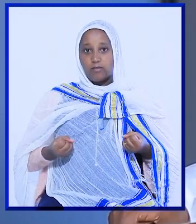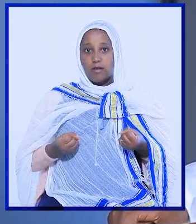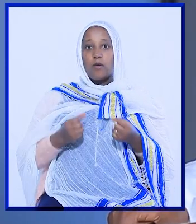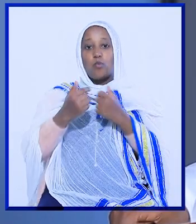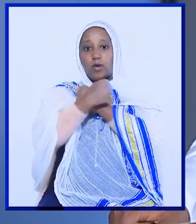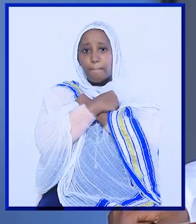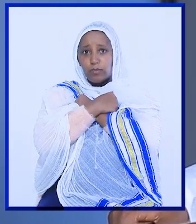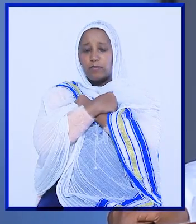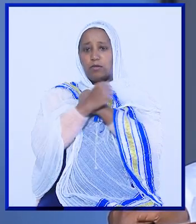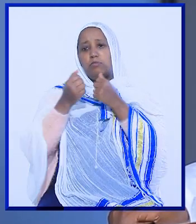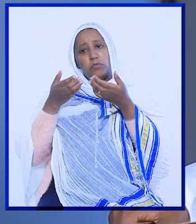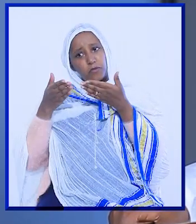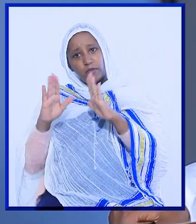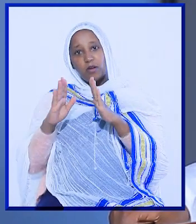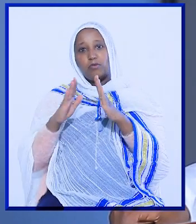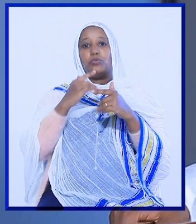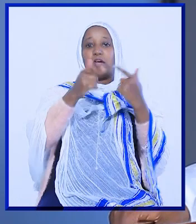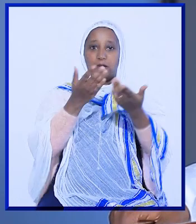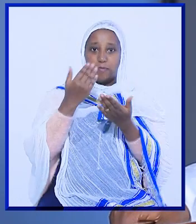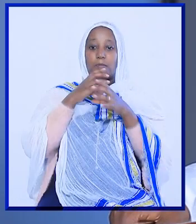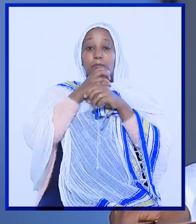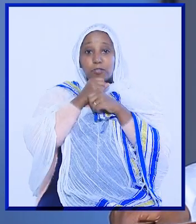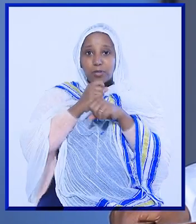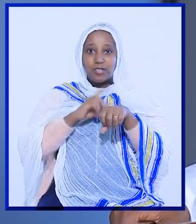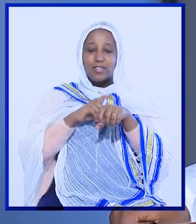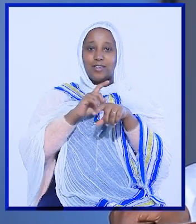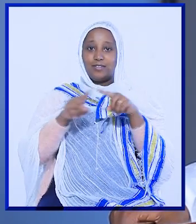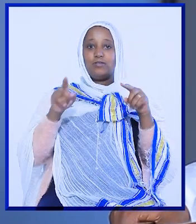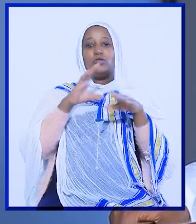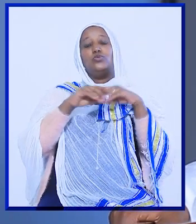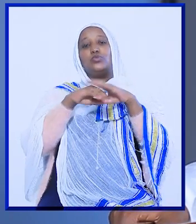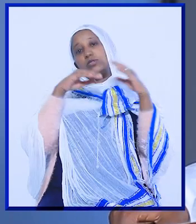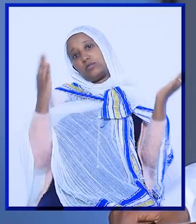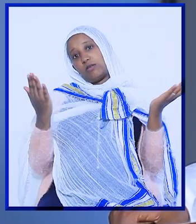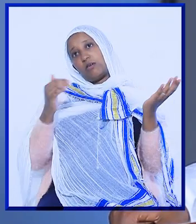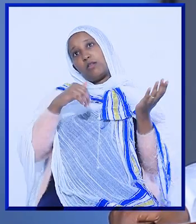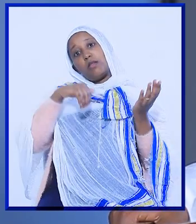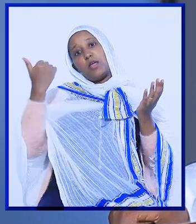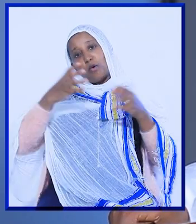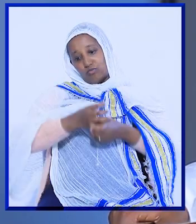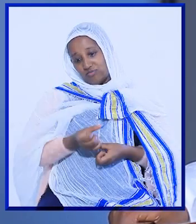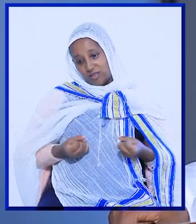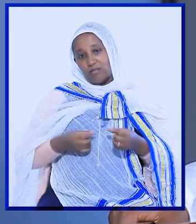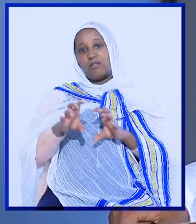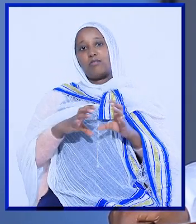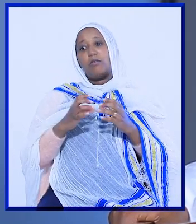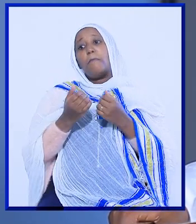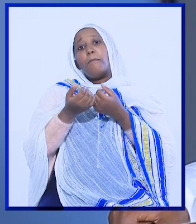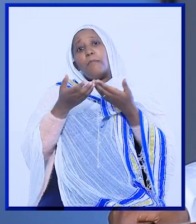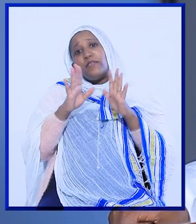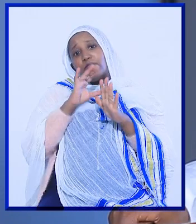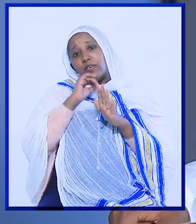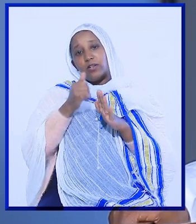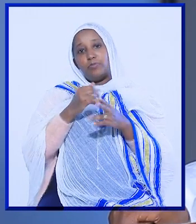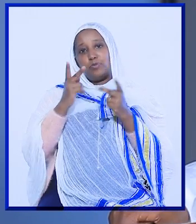ታጥቀህ ወደምትወደው ትሄድ ነበር፣ ነገር ግን በሸመገልክ ጊዜ እጆችን ትዘረጋለህ፣ ሌላውም ያስታጥቀሃል፣ ወደማትወደውም